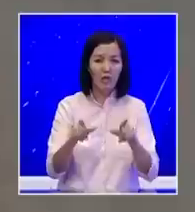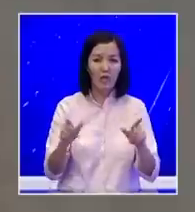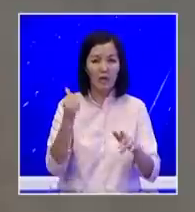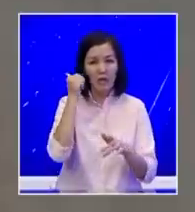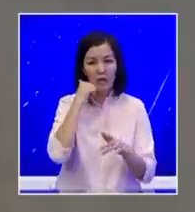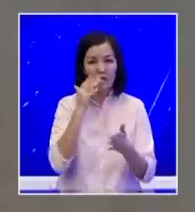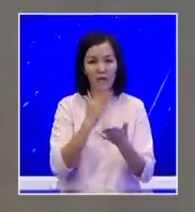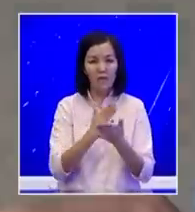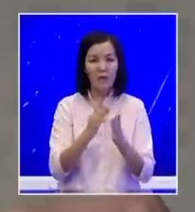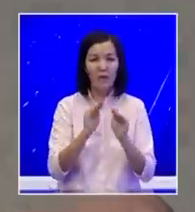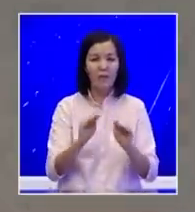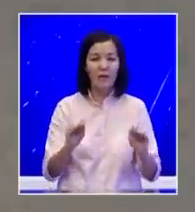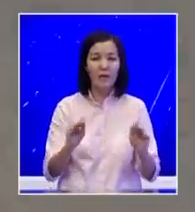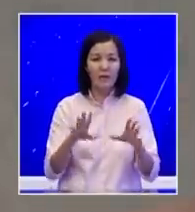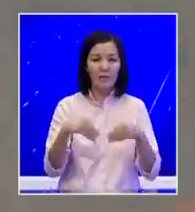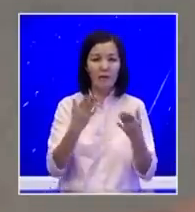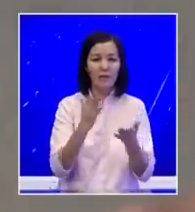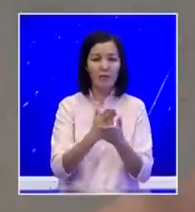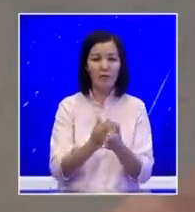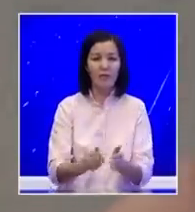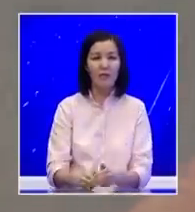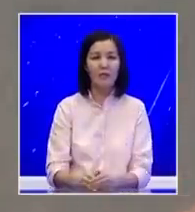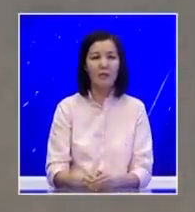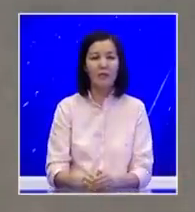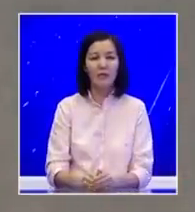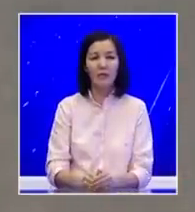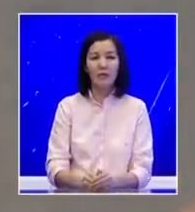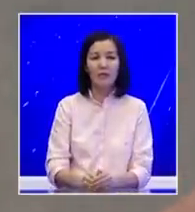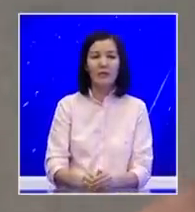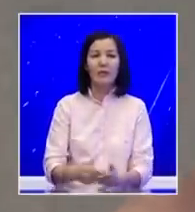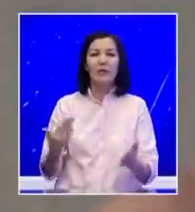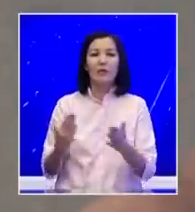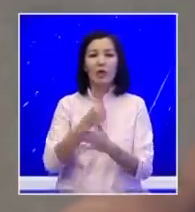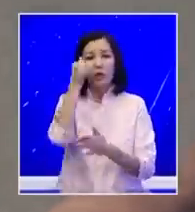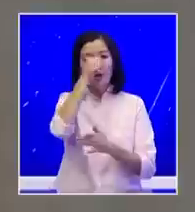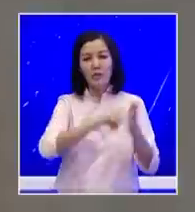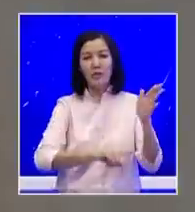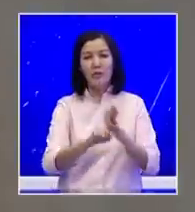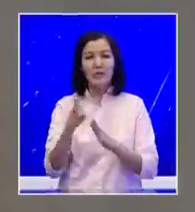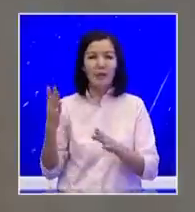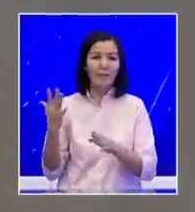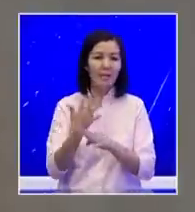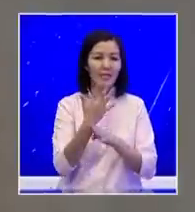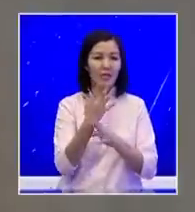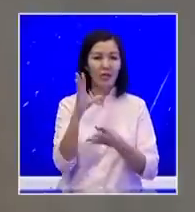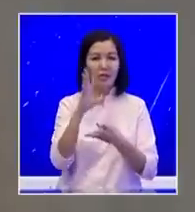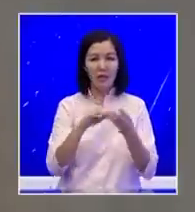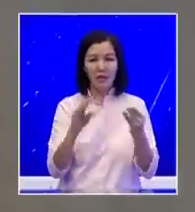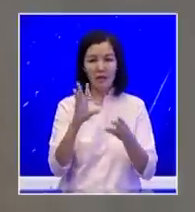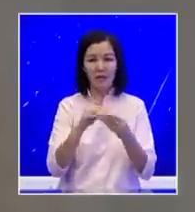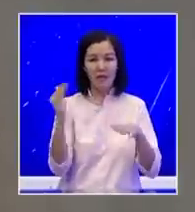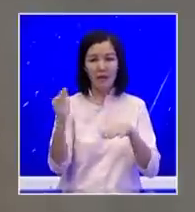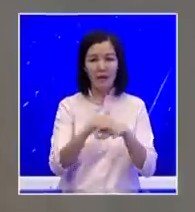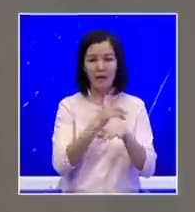бар, балалары болса да мүгедегі бар адамдарға беріп жатыр мүгедектер. Бұл енді жаңа жылдан бері қартай 5-ші рет қайталанып беріп жатыр. Ол жаңа жылға